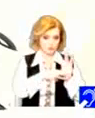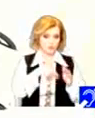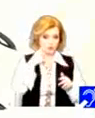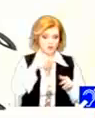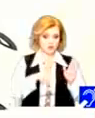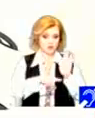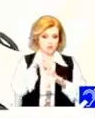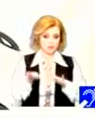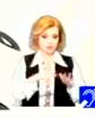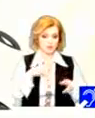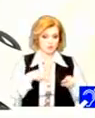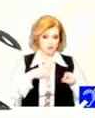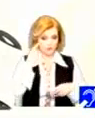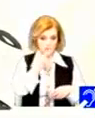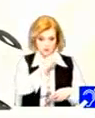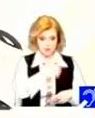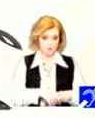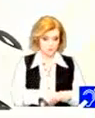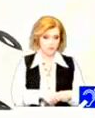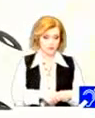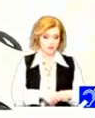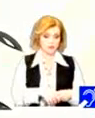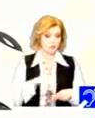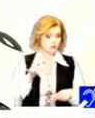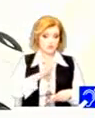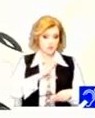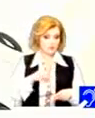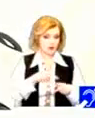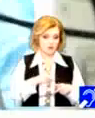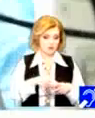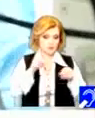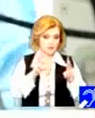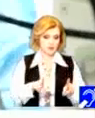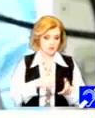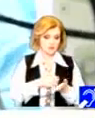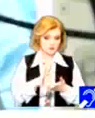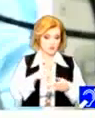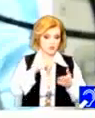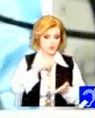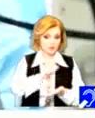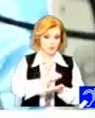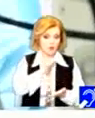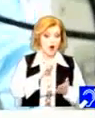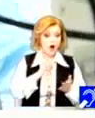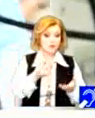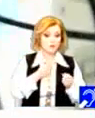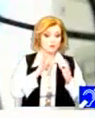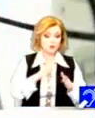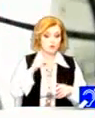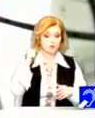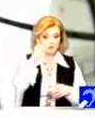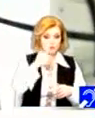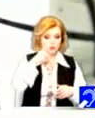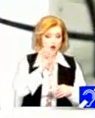s-a dat drept medic oftalmolog și a făcut numeroase intervenții chirurgicale, deși nu avea această specializare. A obținut abia în octombrie anul trecut. În plus,